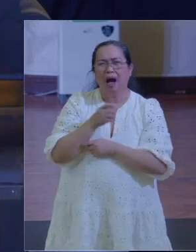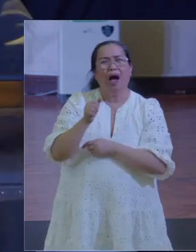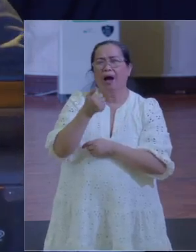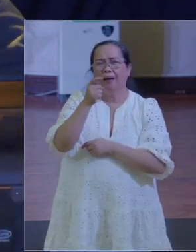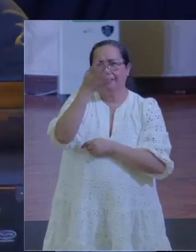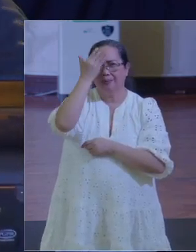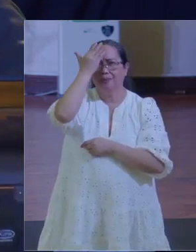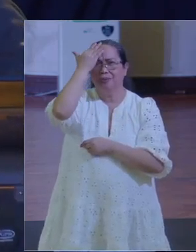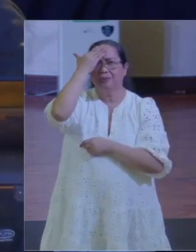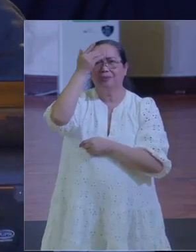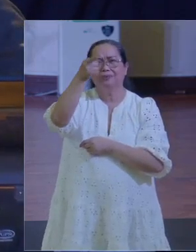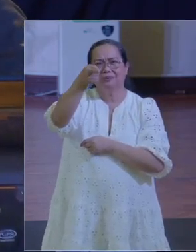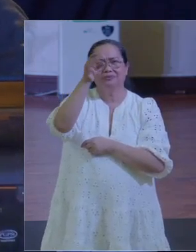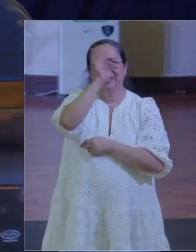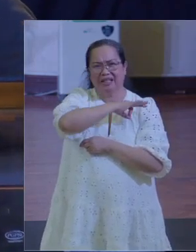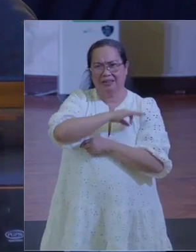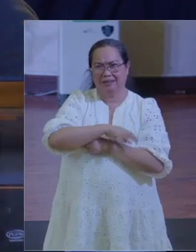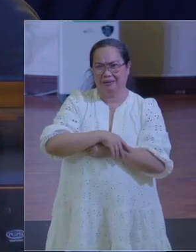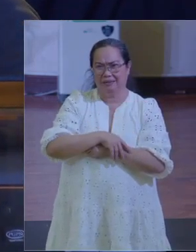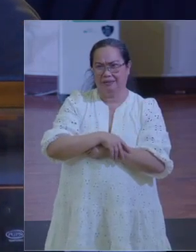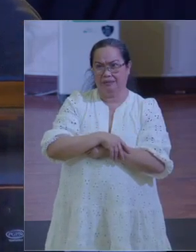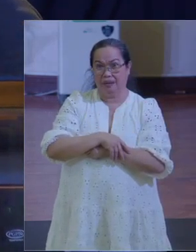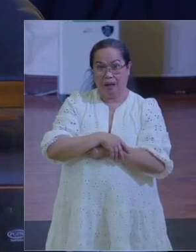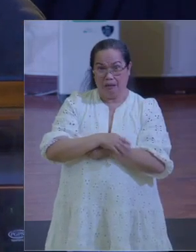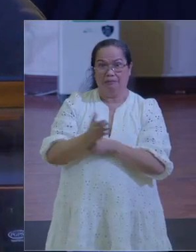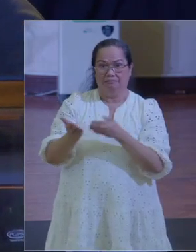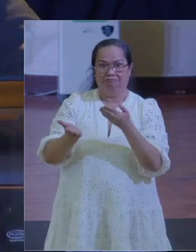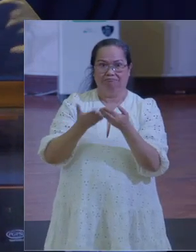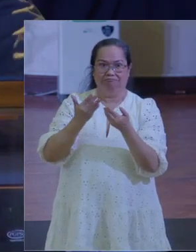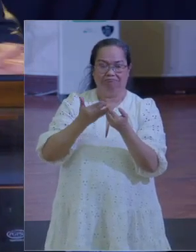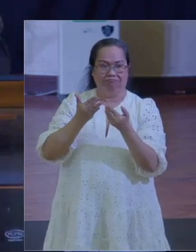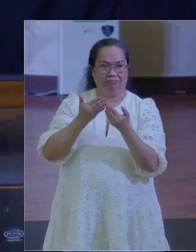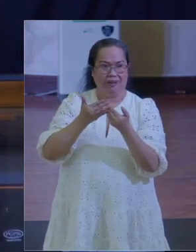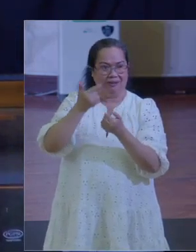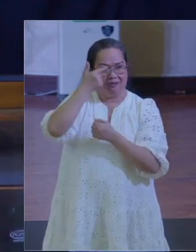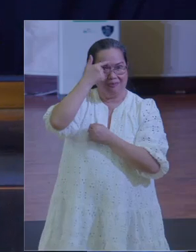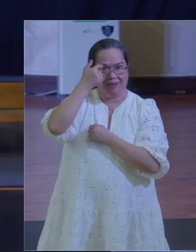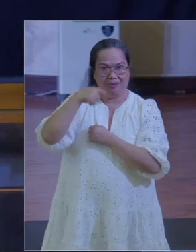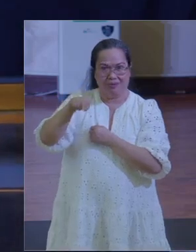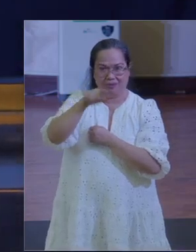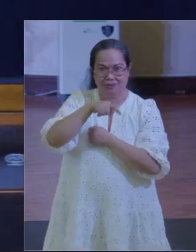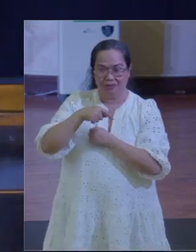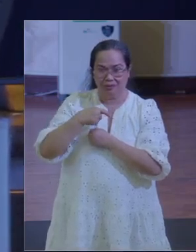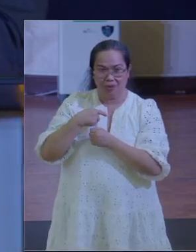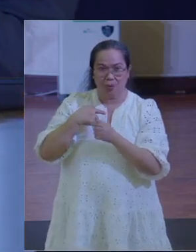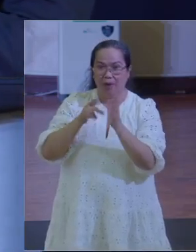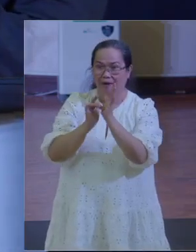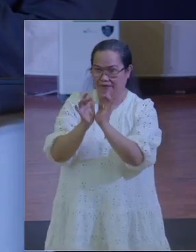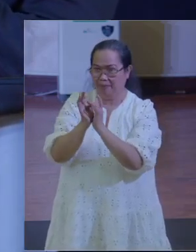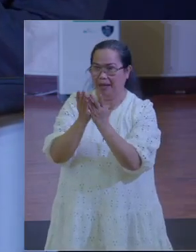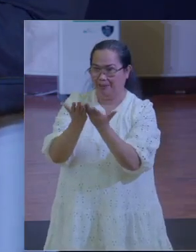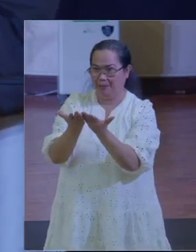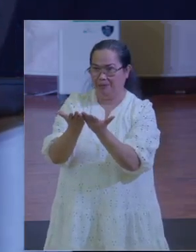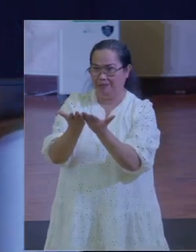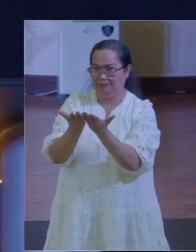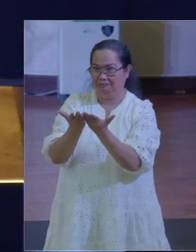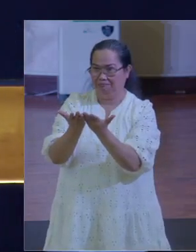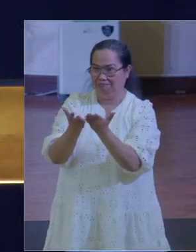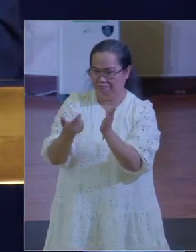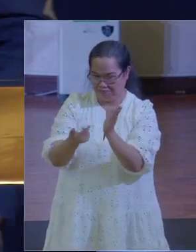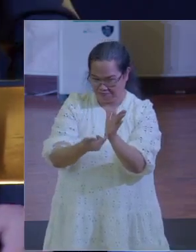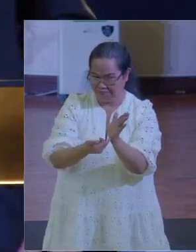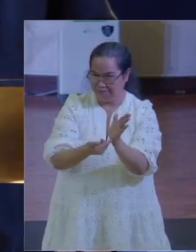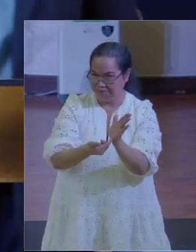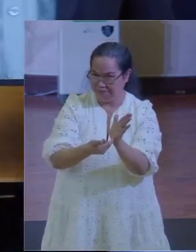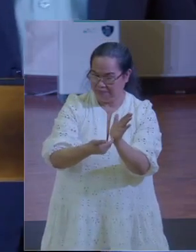na false teacher ang isang tao? Madali, kasi meron tayong Biblia. So ngayon,